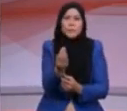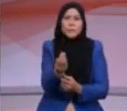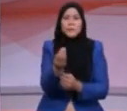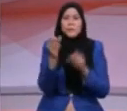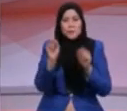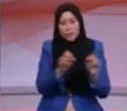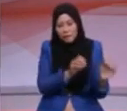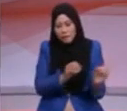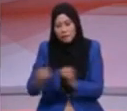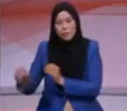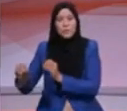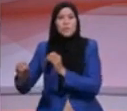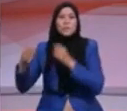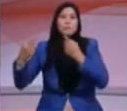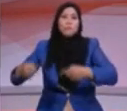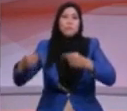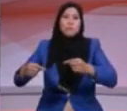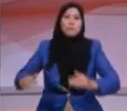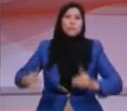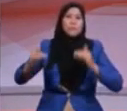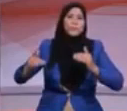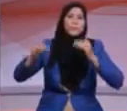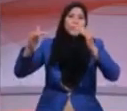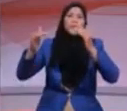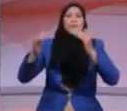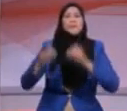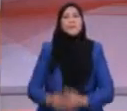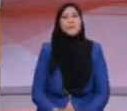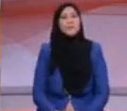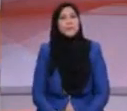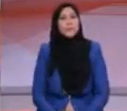dibenarkan menghancurkan kejohanan bertaraf tinggi